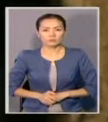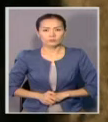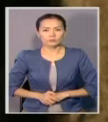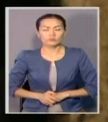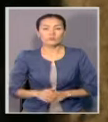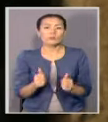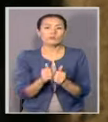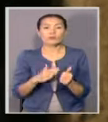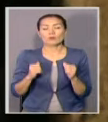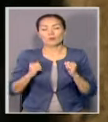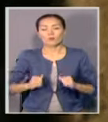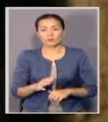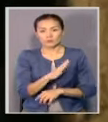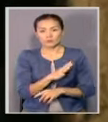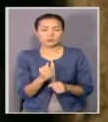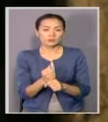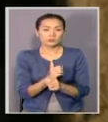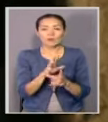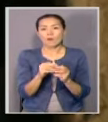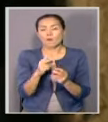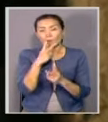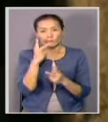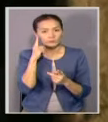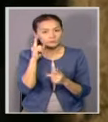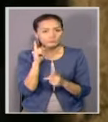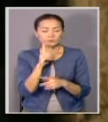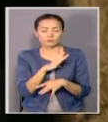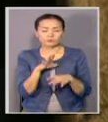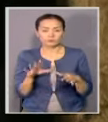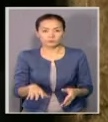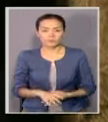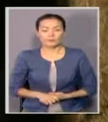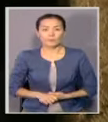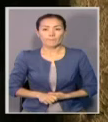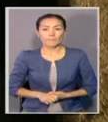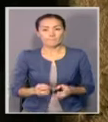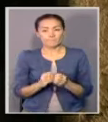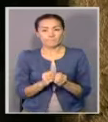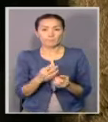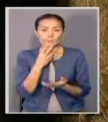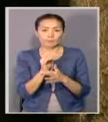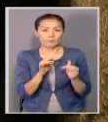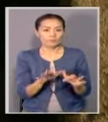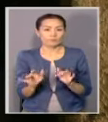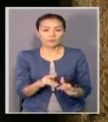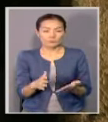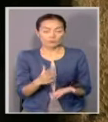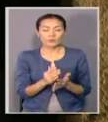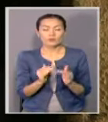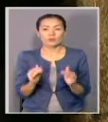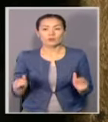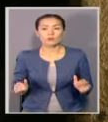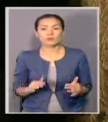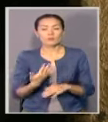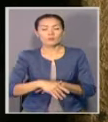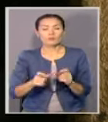Бұл көршілеріміз тыныш болды. Жанжалдасып, я ұрысып жатқандарын бұрын соңда байқамаппын. Үнемі өз шаруаларымен жүретін, балаларымен